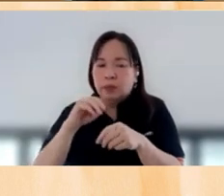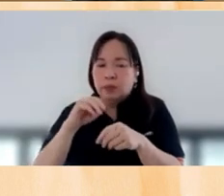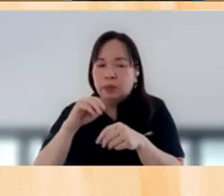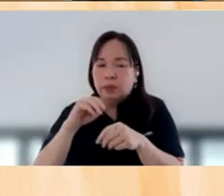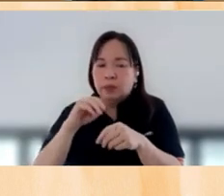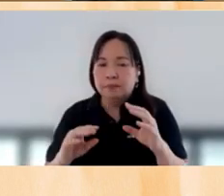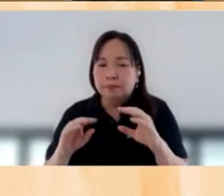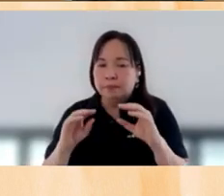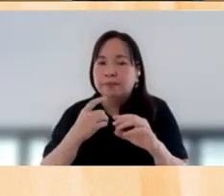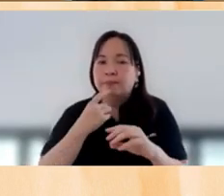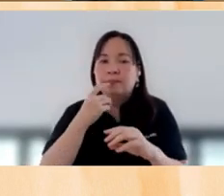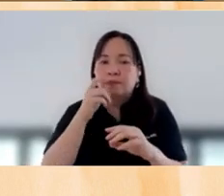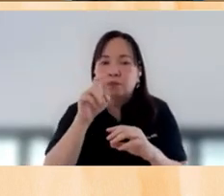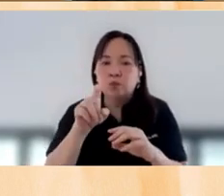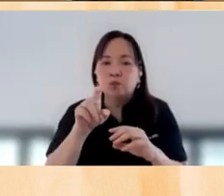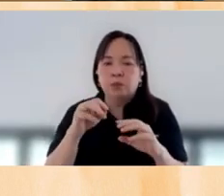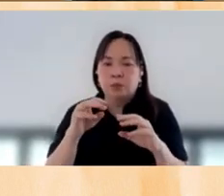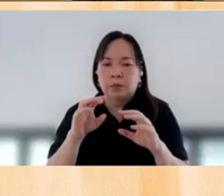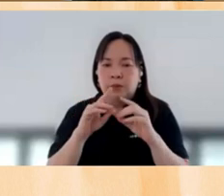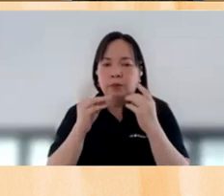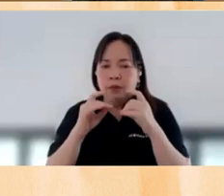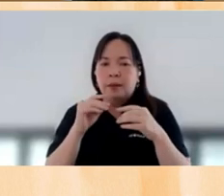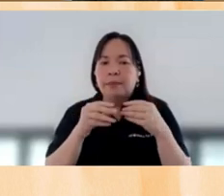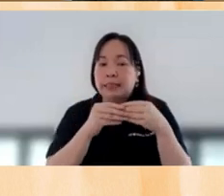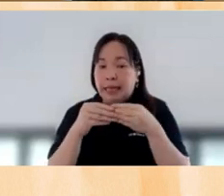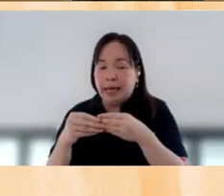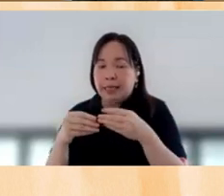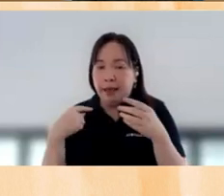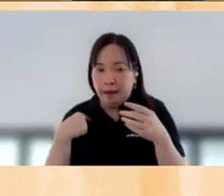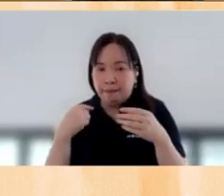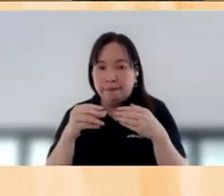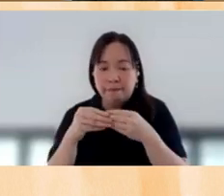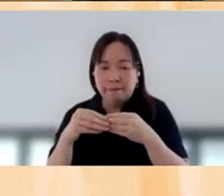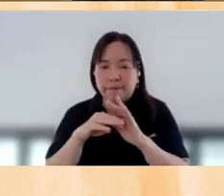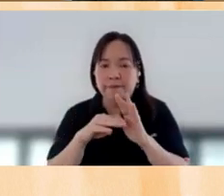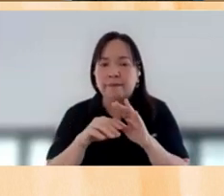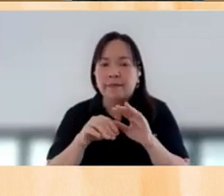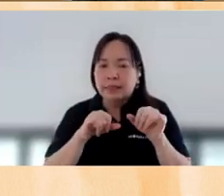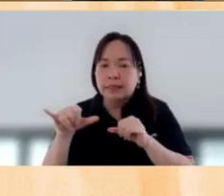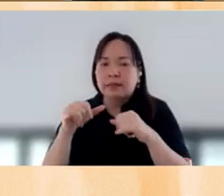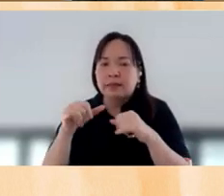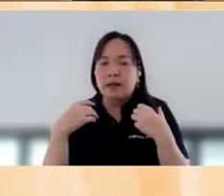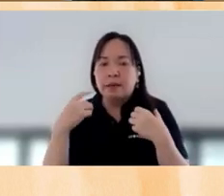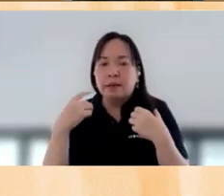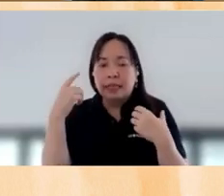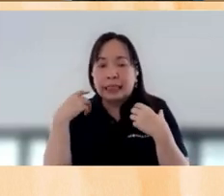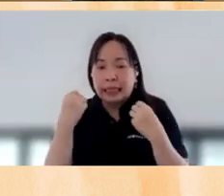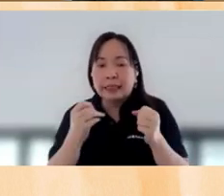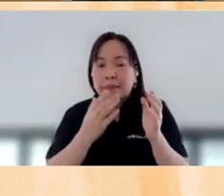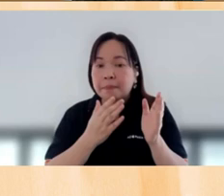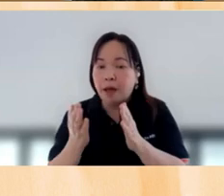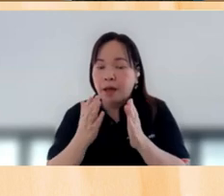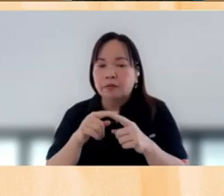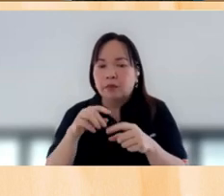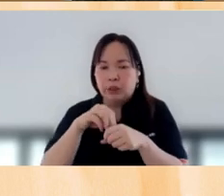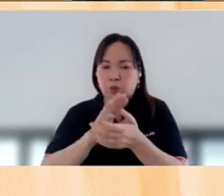and standards para sa mga mental health initiatives ng mga eskwelahan at of course mag-pursue ng strategies that